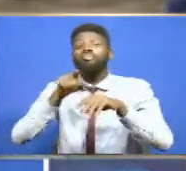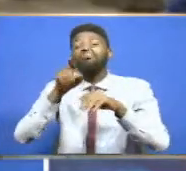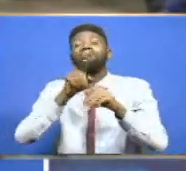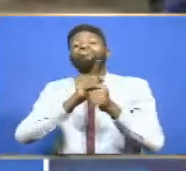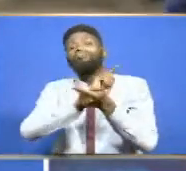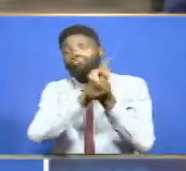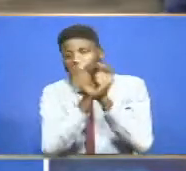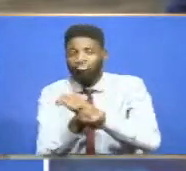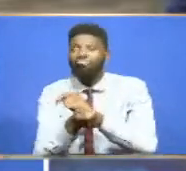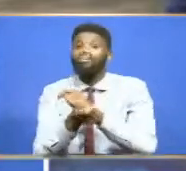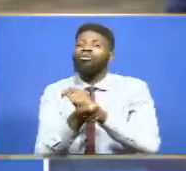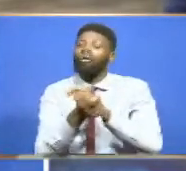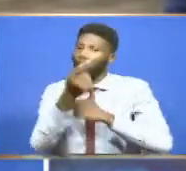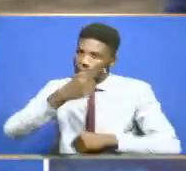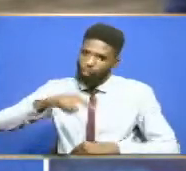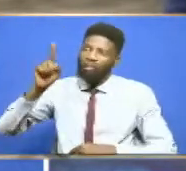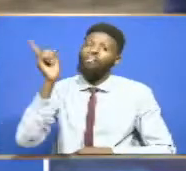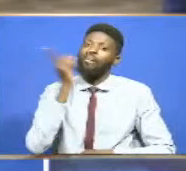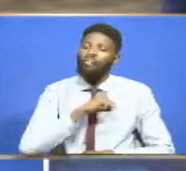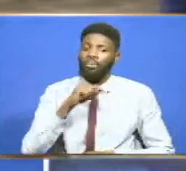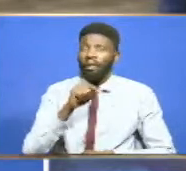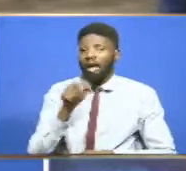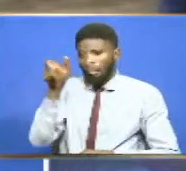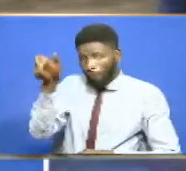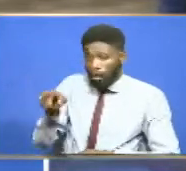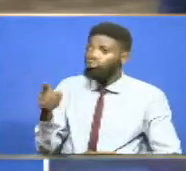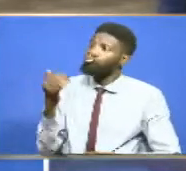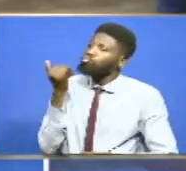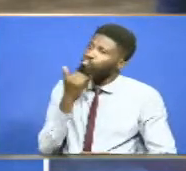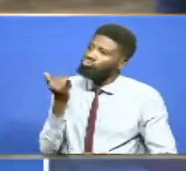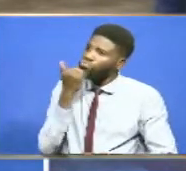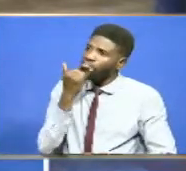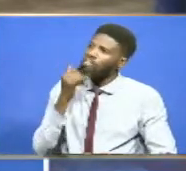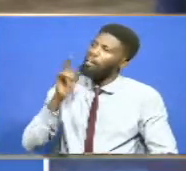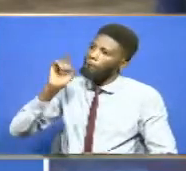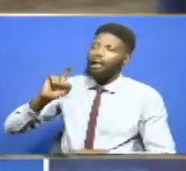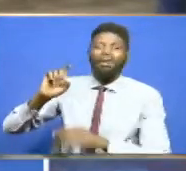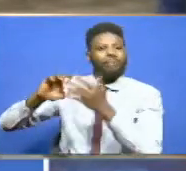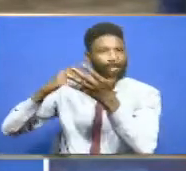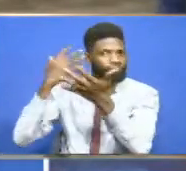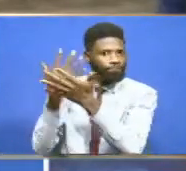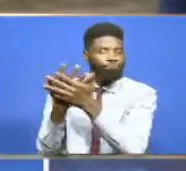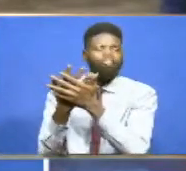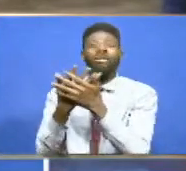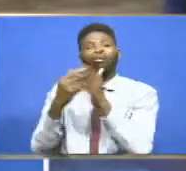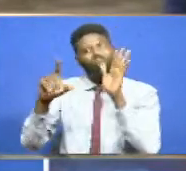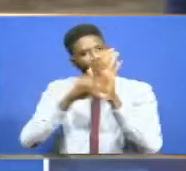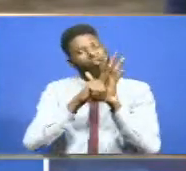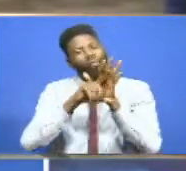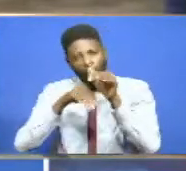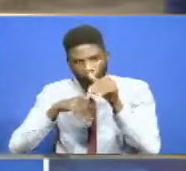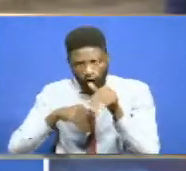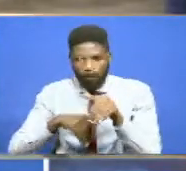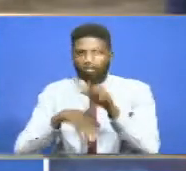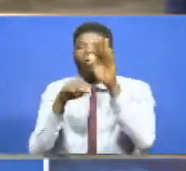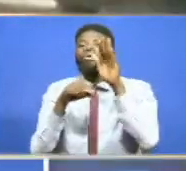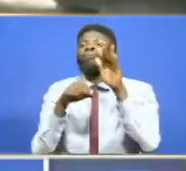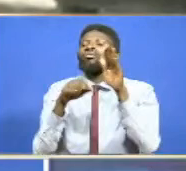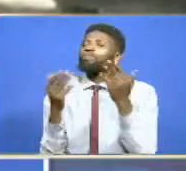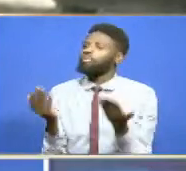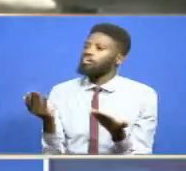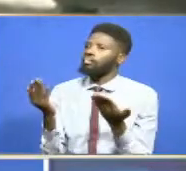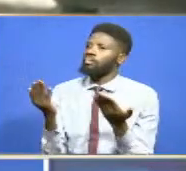Inaporekebishwa, ule ambaye ako na kosa afungwe, afuatiliwe sheria, mashtaka wote wafuatilie